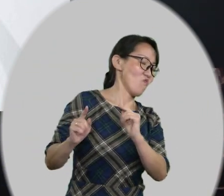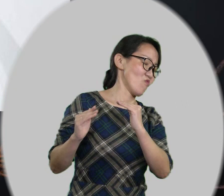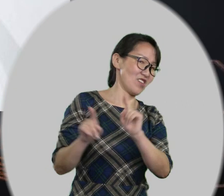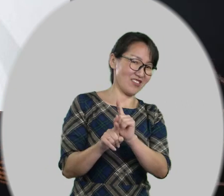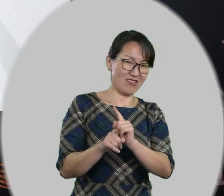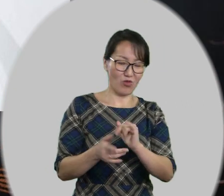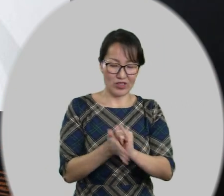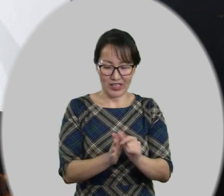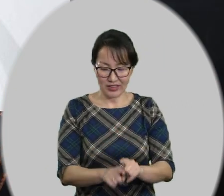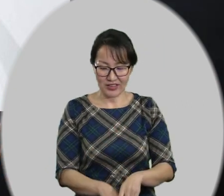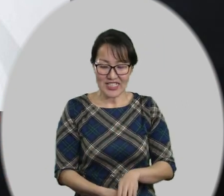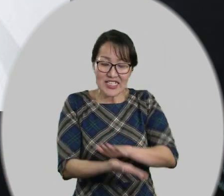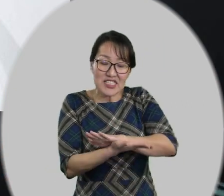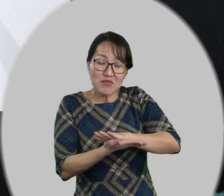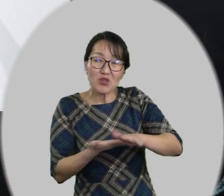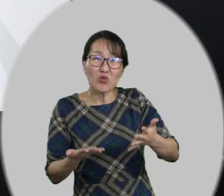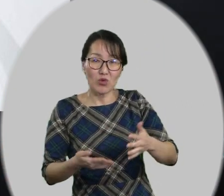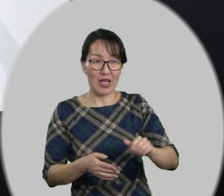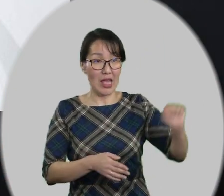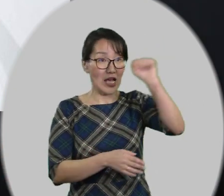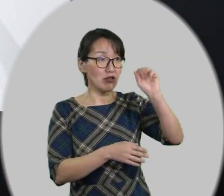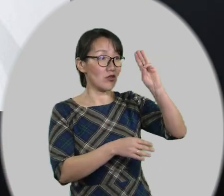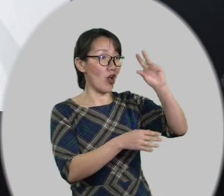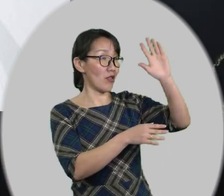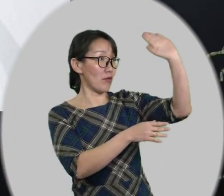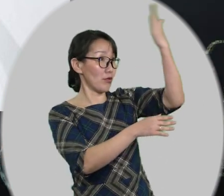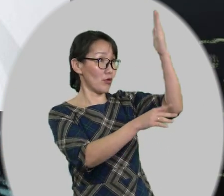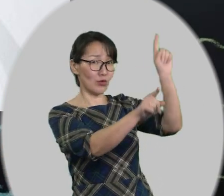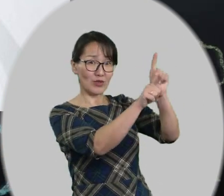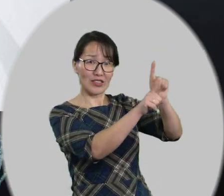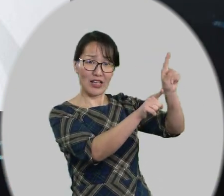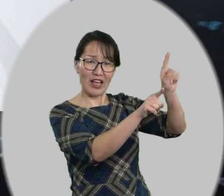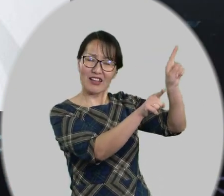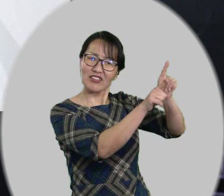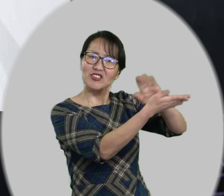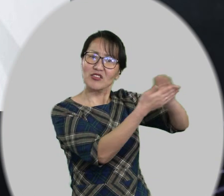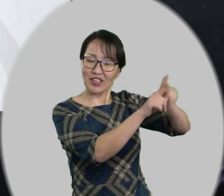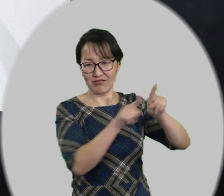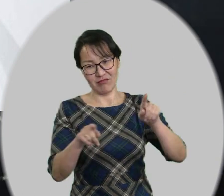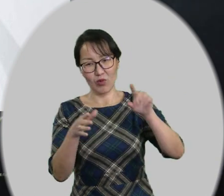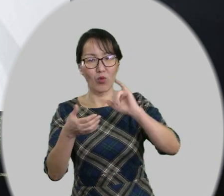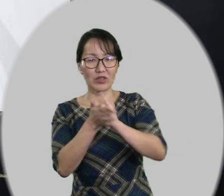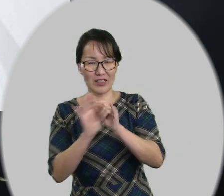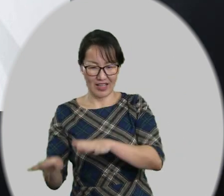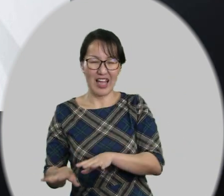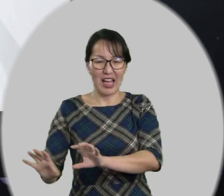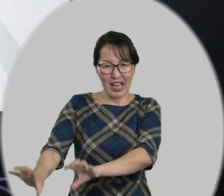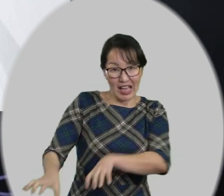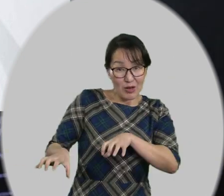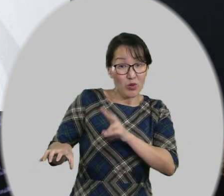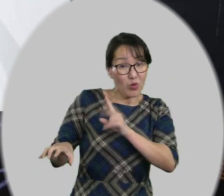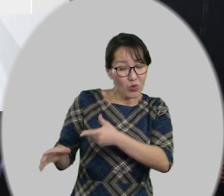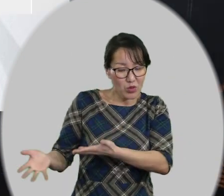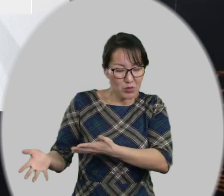яваад байгаа. За, цэвэрхэн арцсан тол шиг цэвэрхэн зүйлийг бол арцсан тол шиг гэж хэлдэг